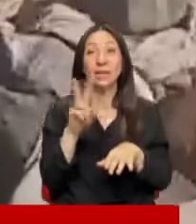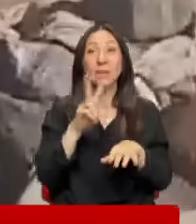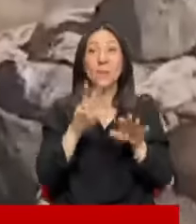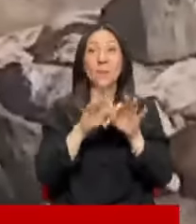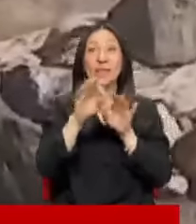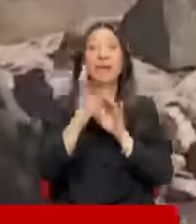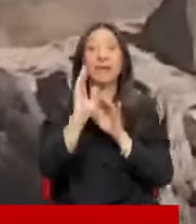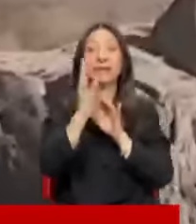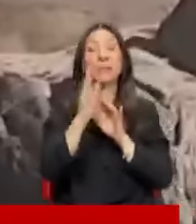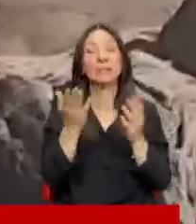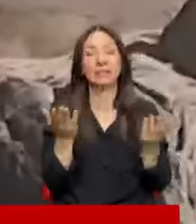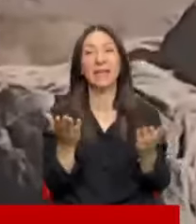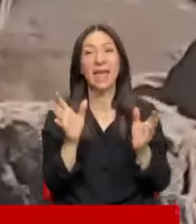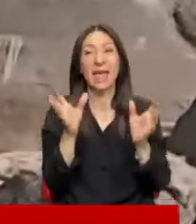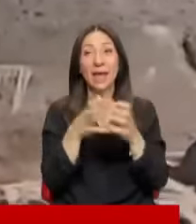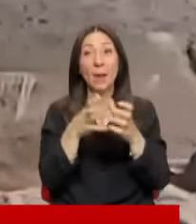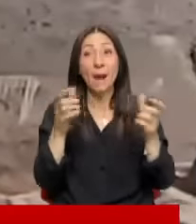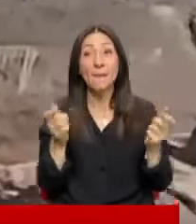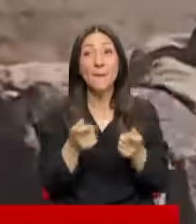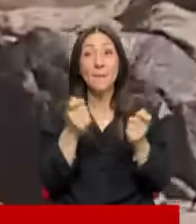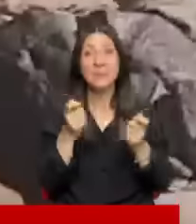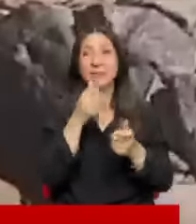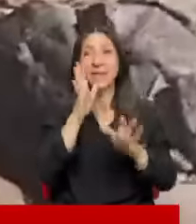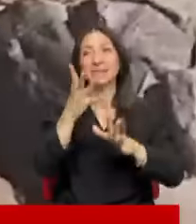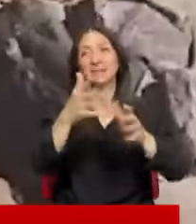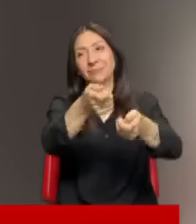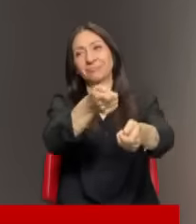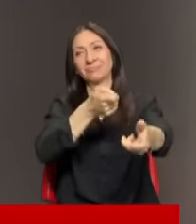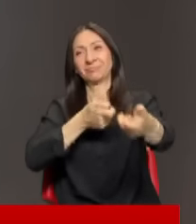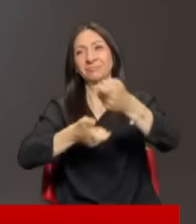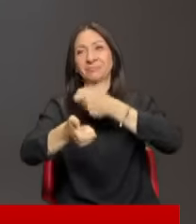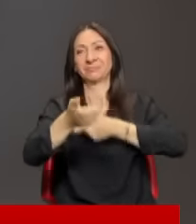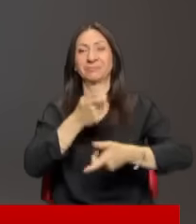metre gidebildi. Ekiplerin çabalarıyla denizden çıkarıldı.